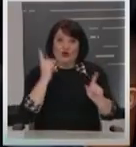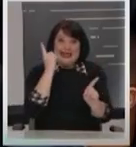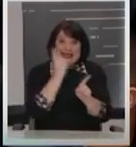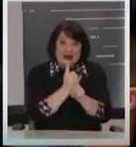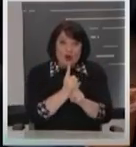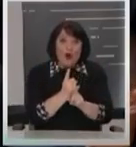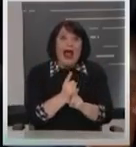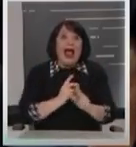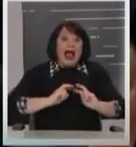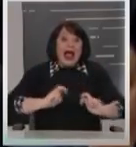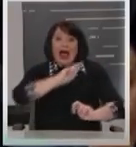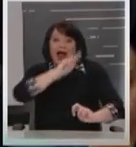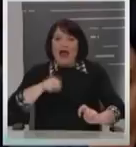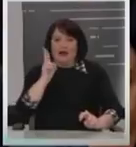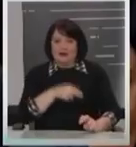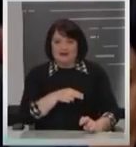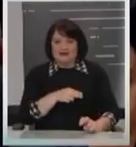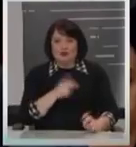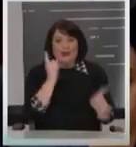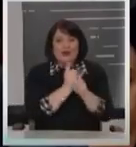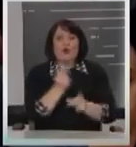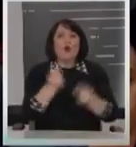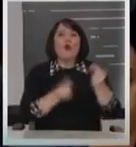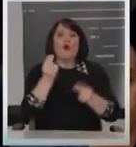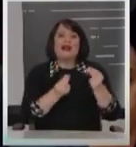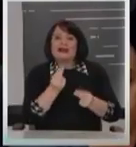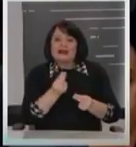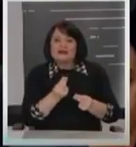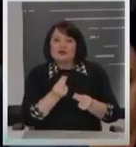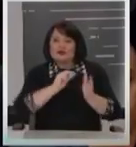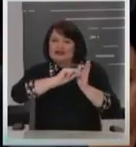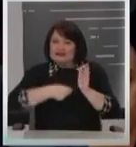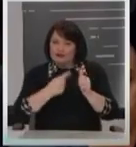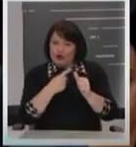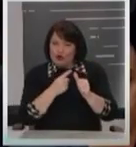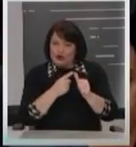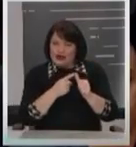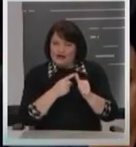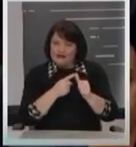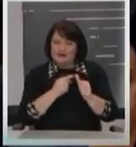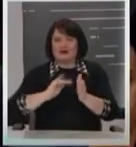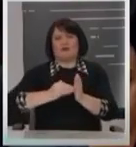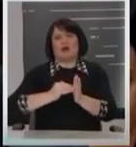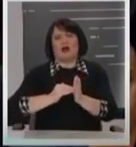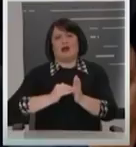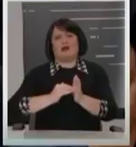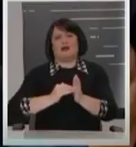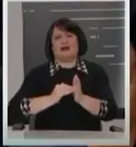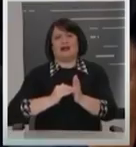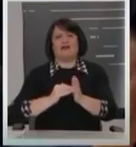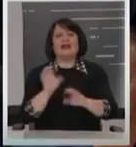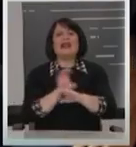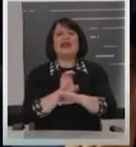ειδικού ακατάσχετου τραπεζικού λογαριασμού των συμβολεογράφων που ενεργούν ως υπάλληλοι ηλεκτρονικού